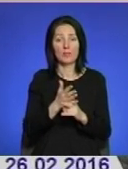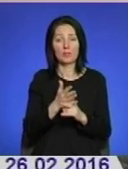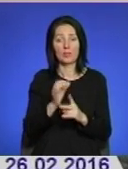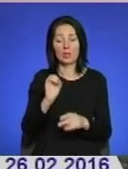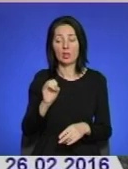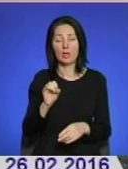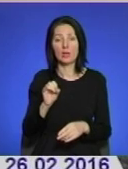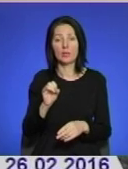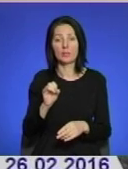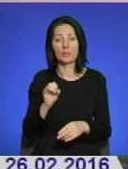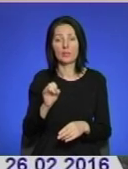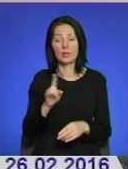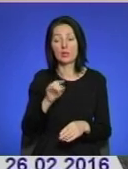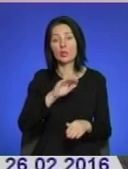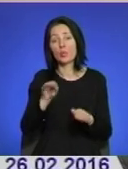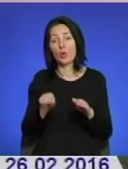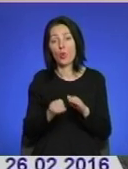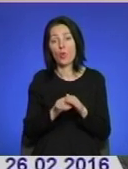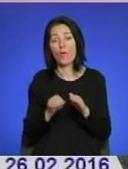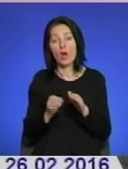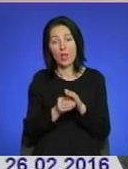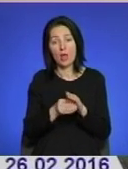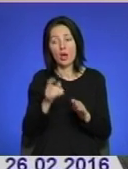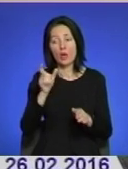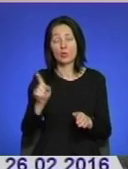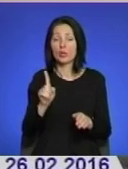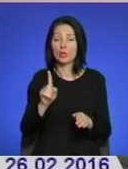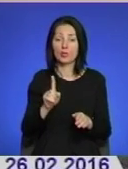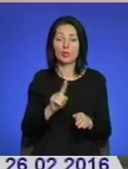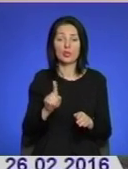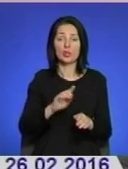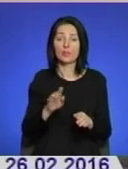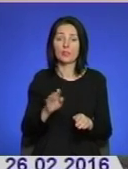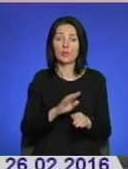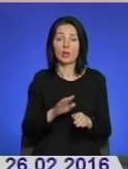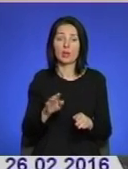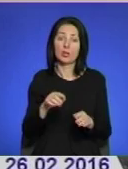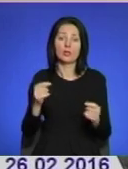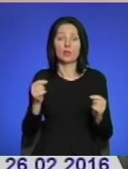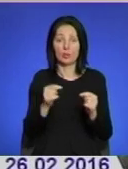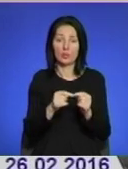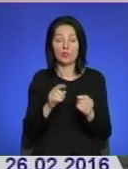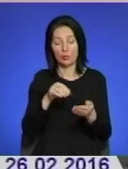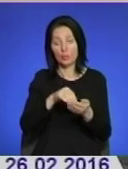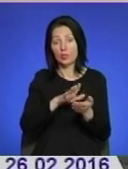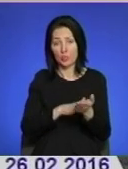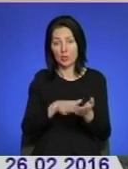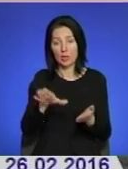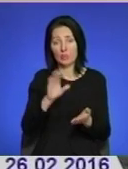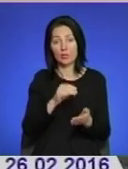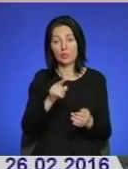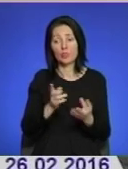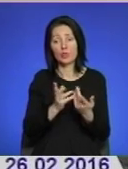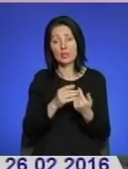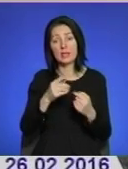І чи приховувала людина якісь критерії, чи не приховувала, чи достовірність їх даних, в тому числі і інших державних